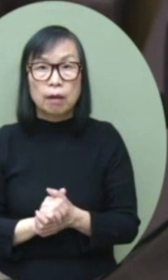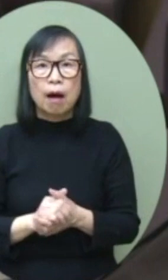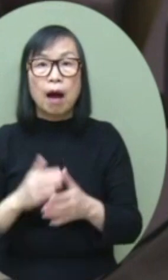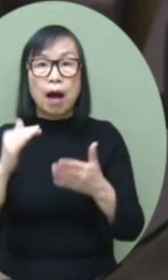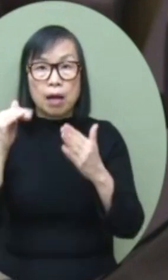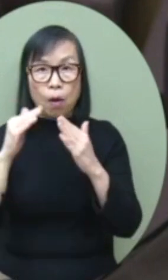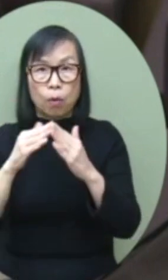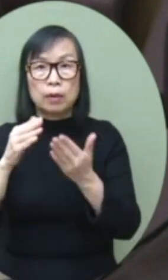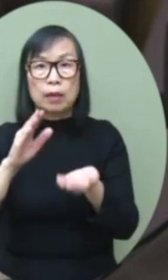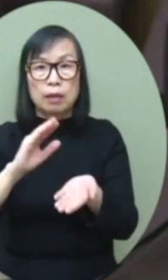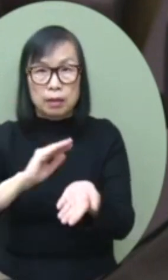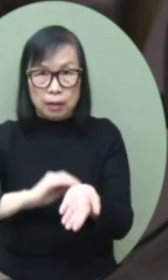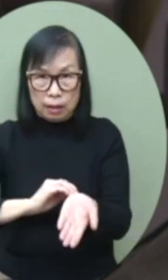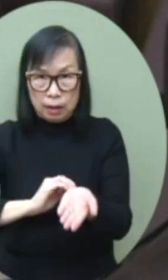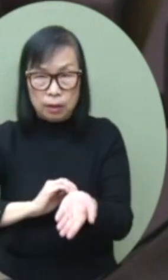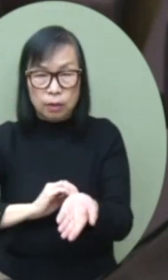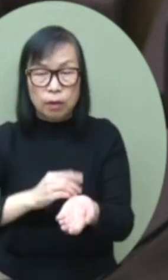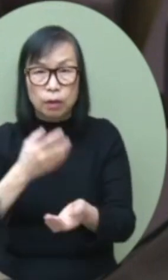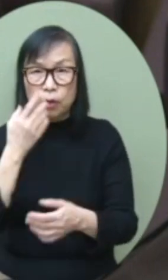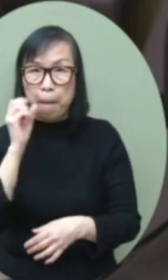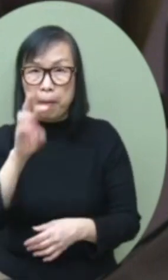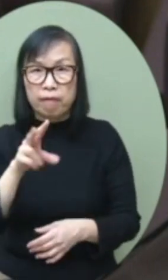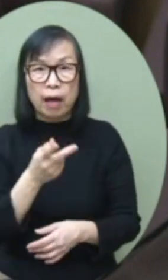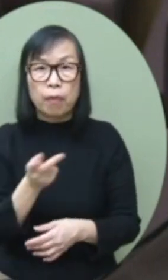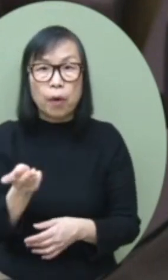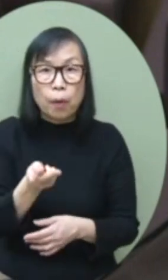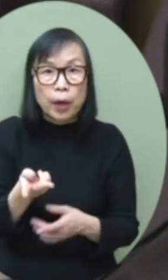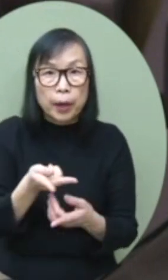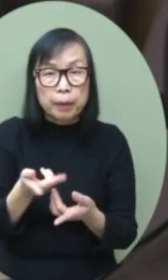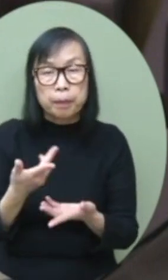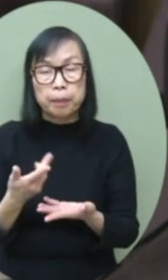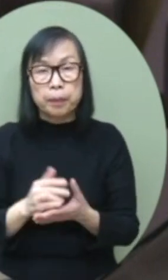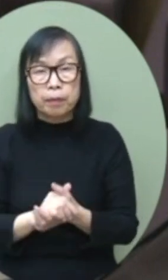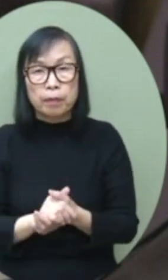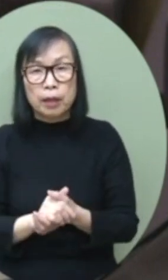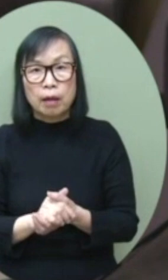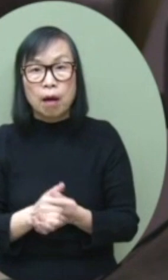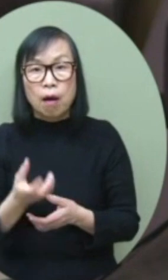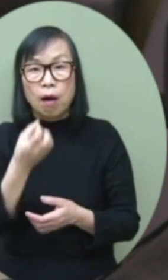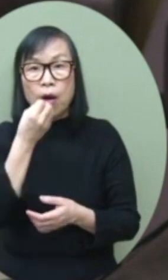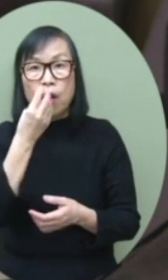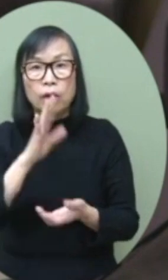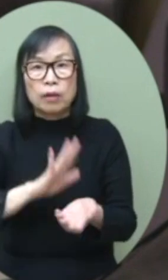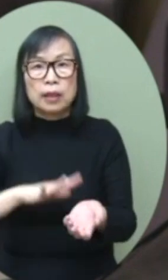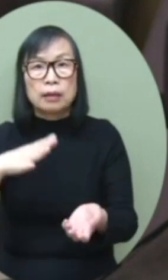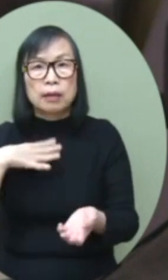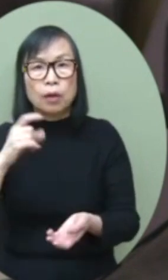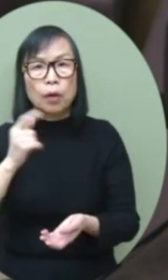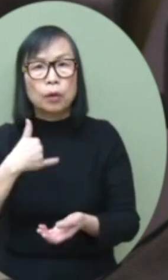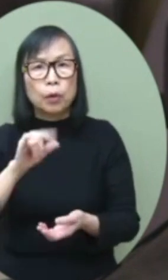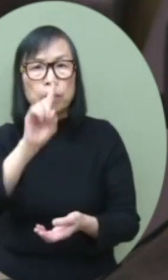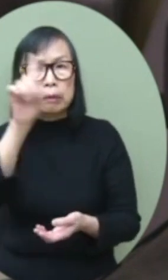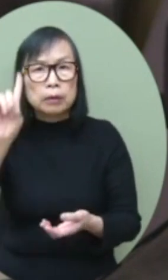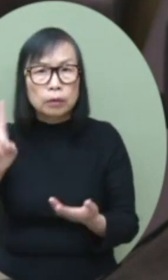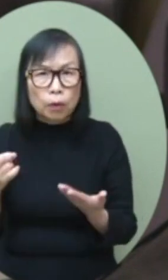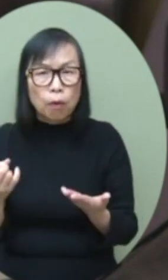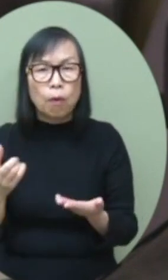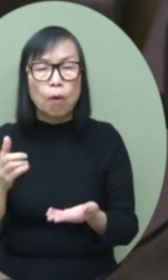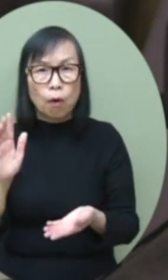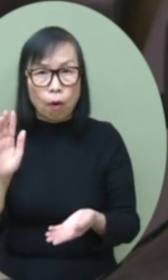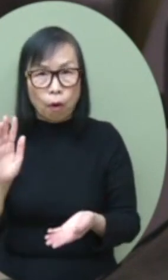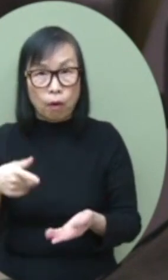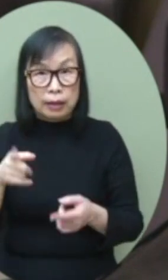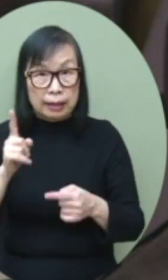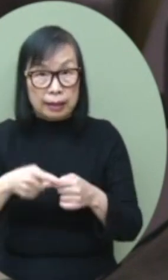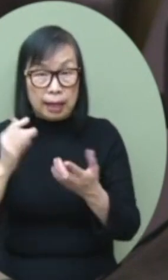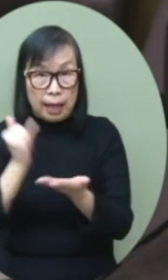家治疗啊，咁就即系想问翻两位咧，就系、是、其实香港个疫情要去到乜嘢嘅程度咧，先至会实